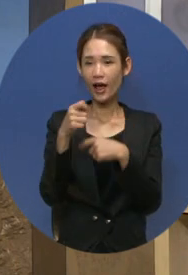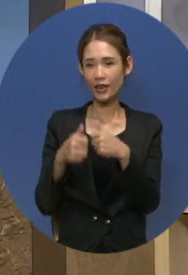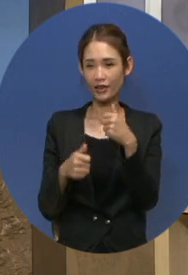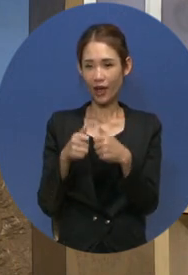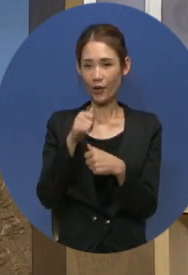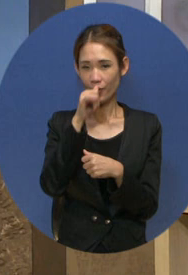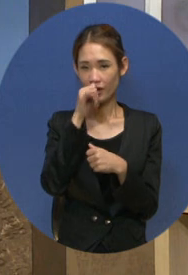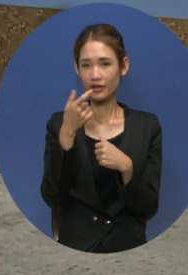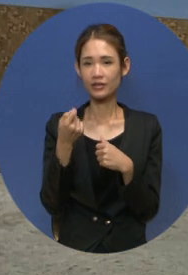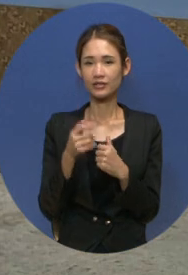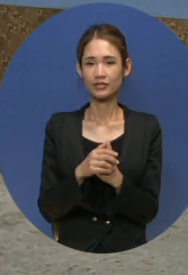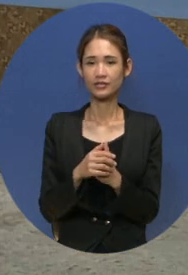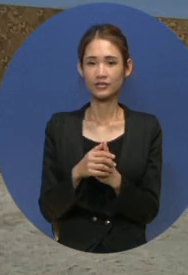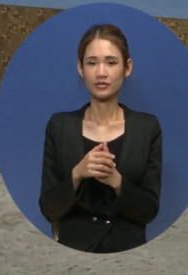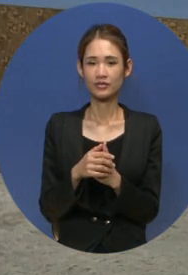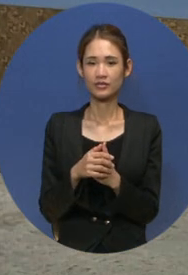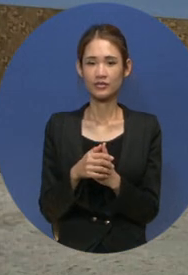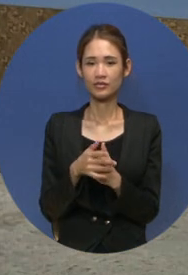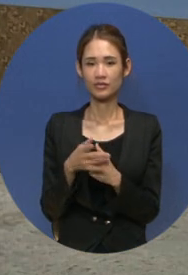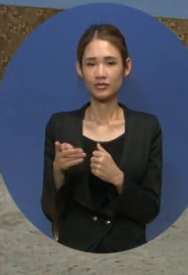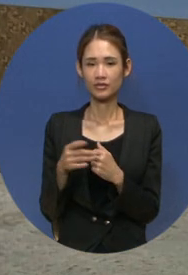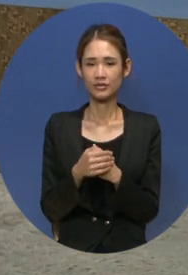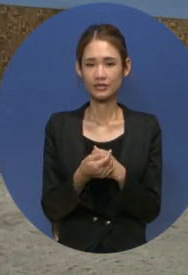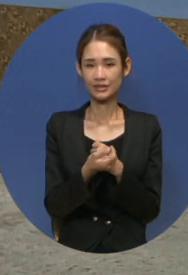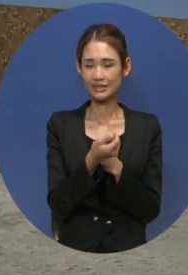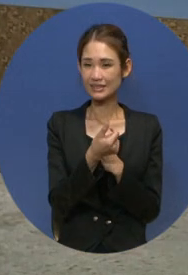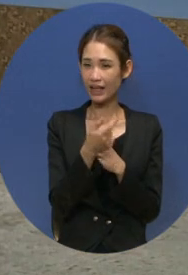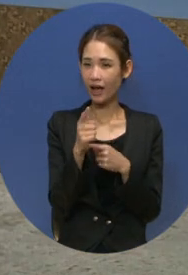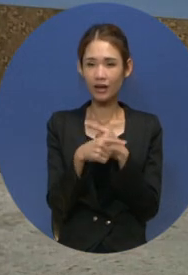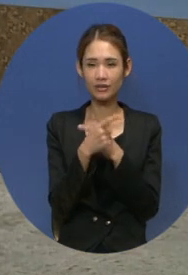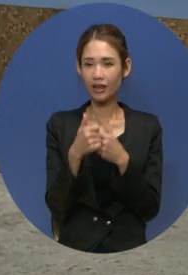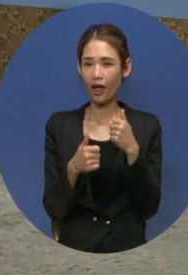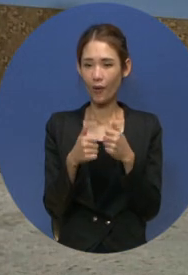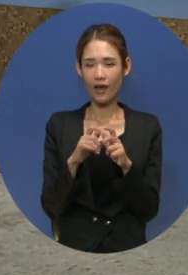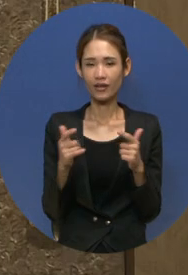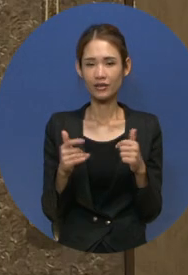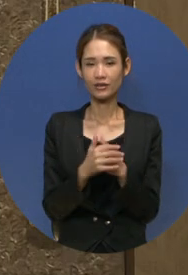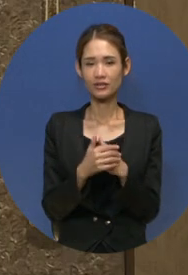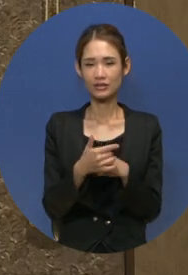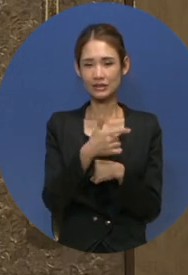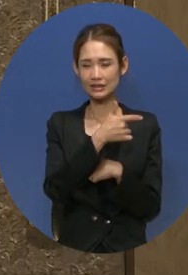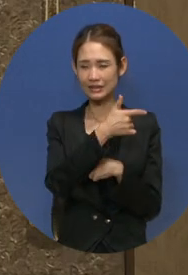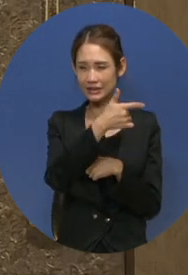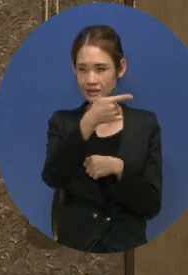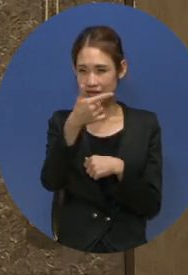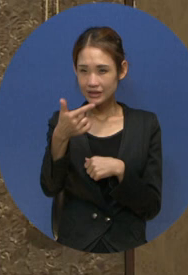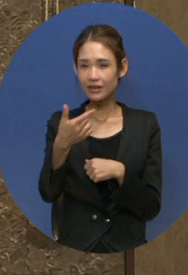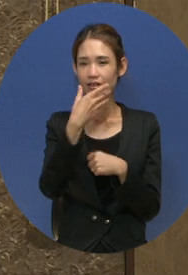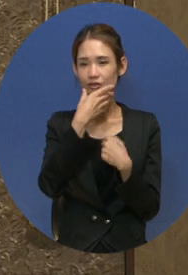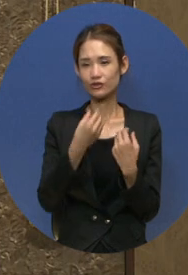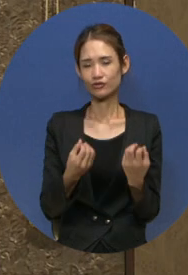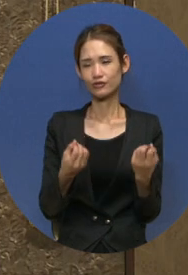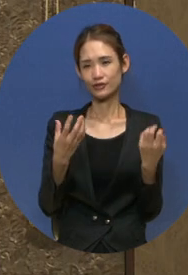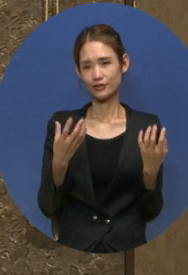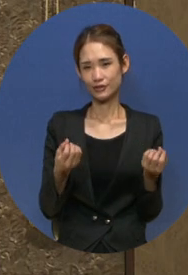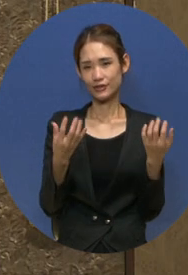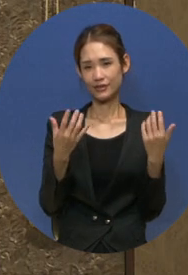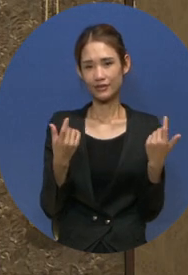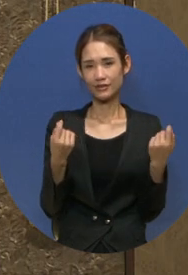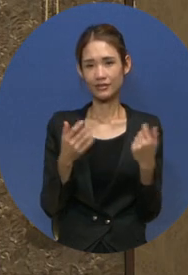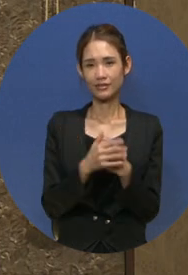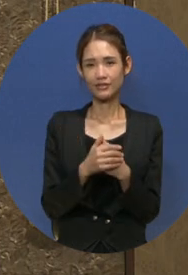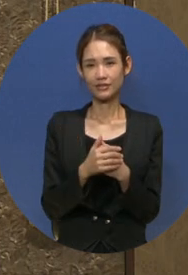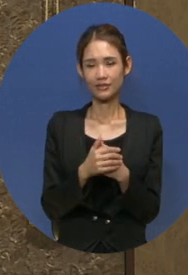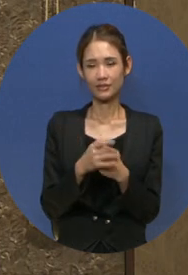체육대회가 있으시더라고요. 그거는 이런 어떤 그 작은 대회가 아니고요. 아주 대규모 체육,